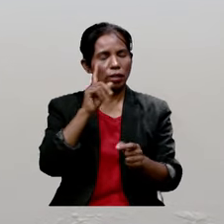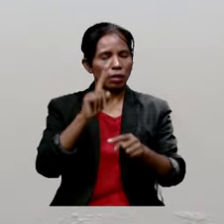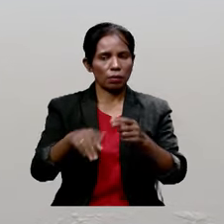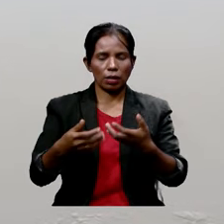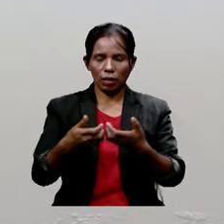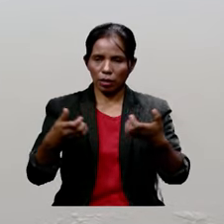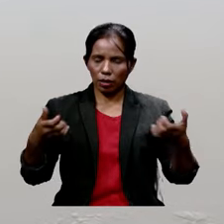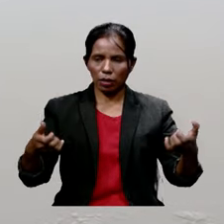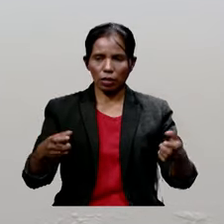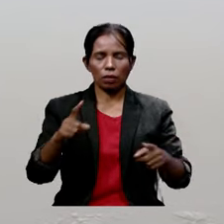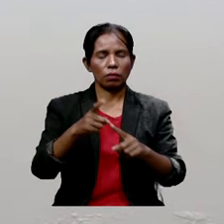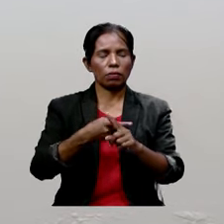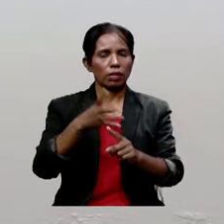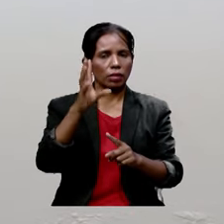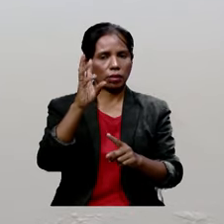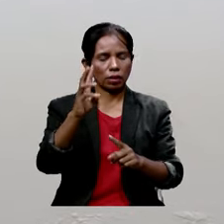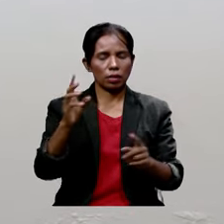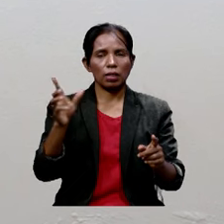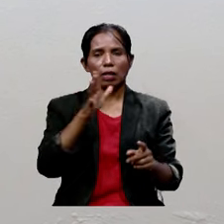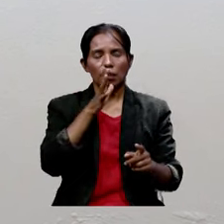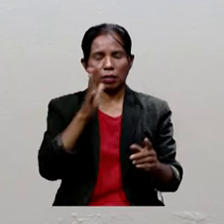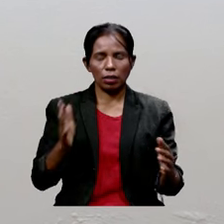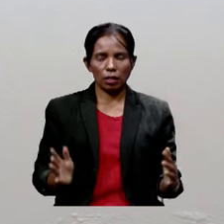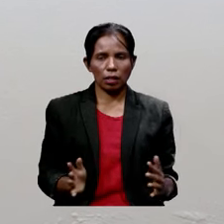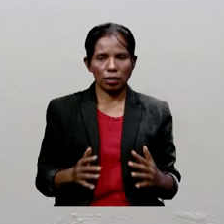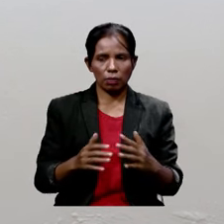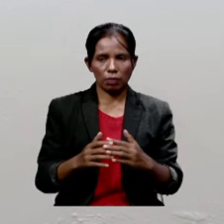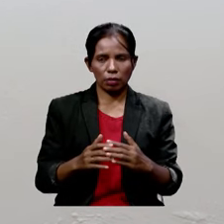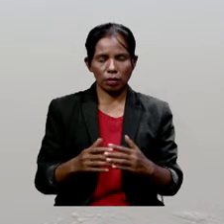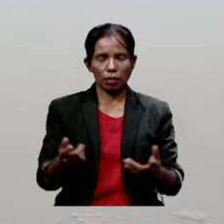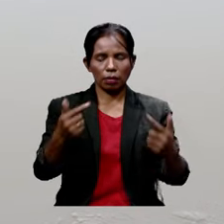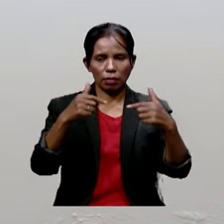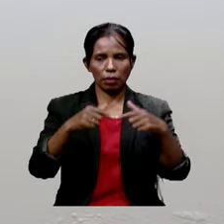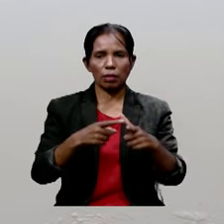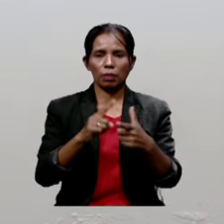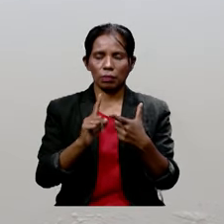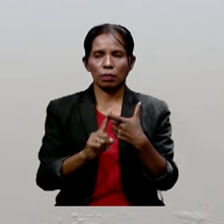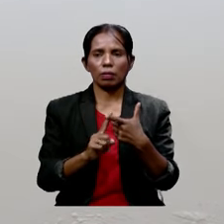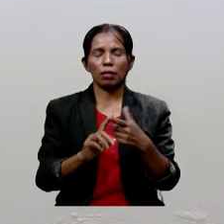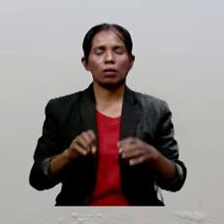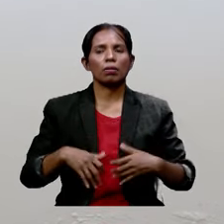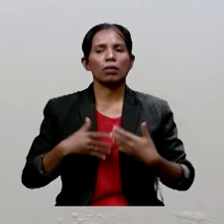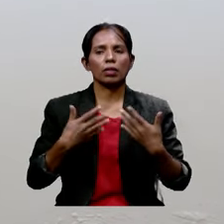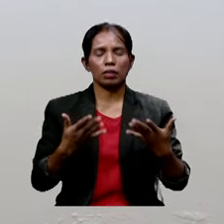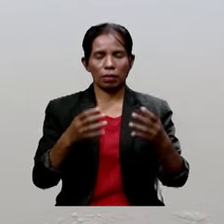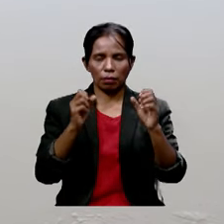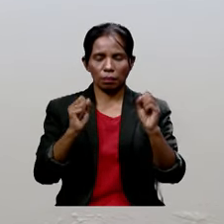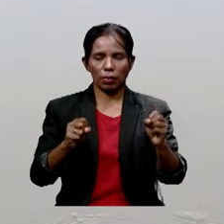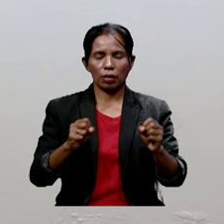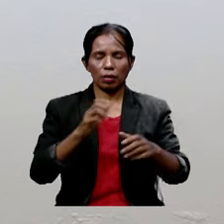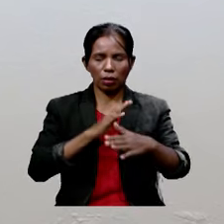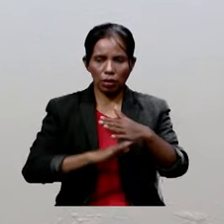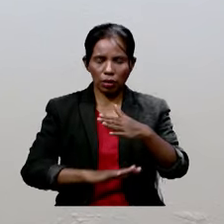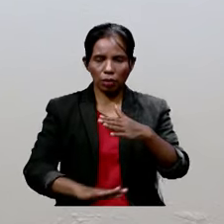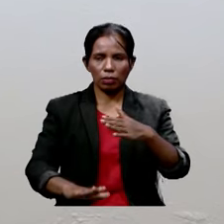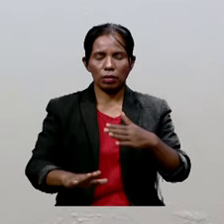datang. Fulansia nia larang ya nini inan niak notak, nia saimai nia susung, i depois uin samak nia bele hahoris no hakia kida